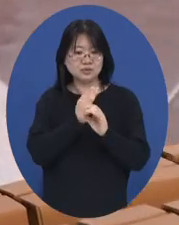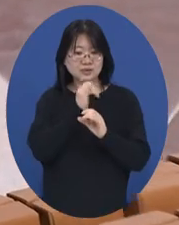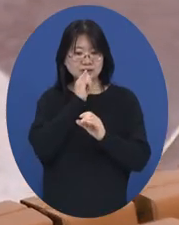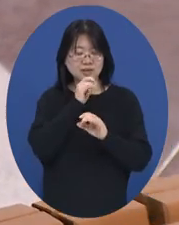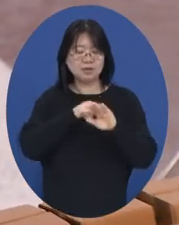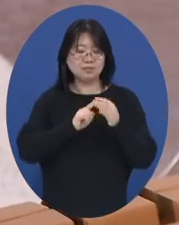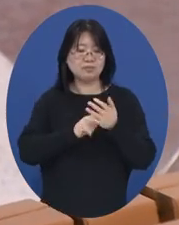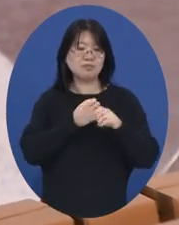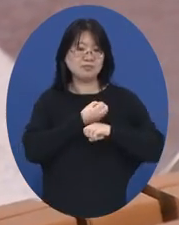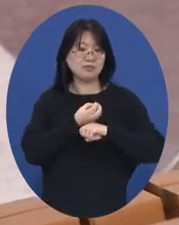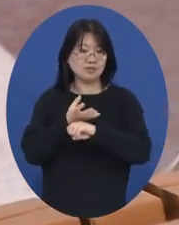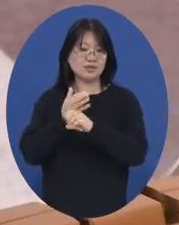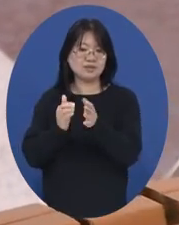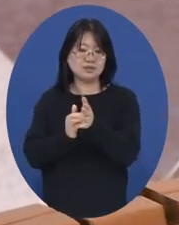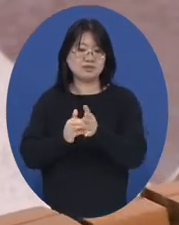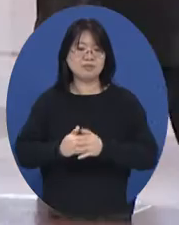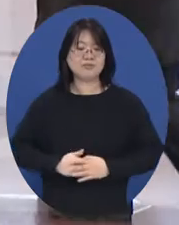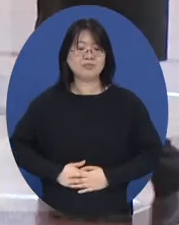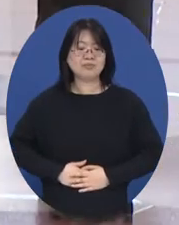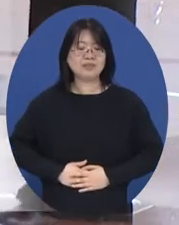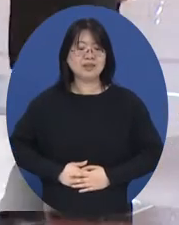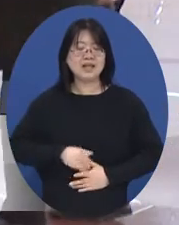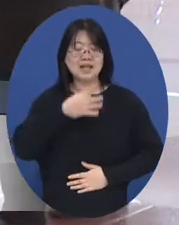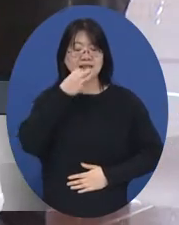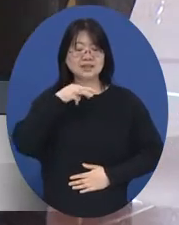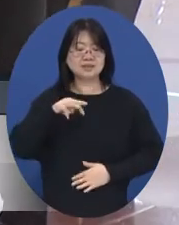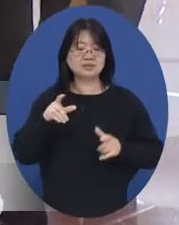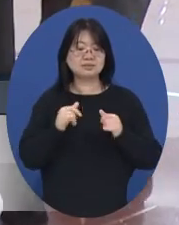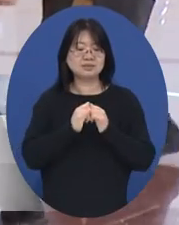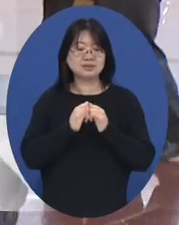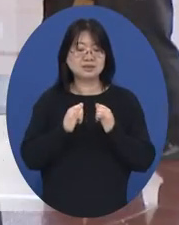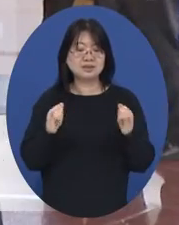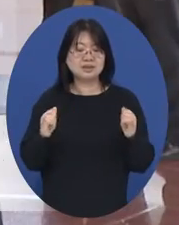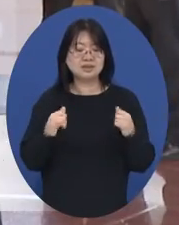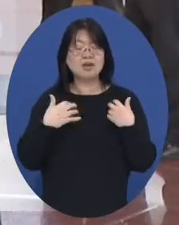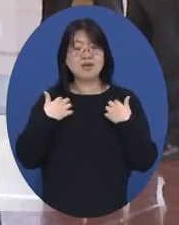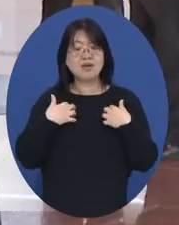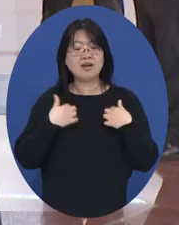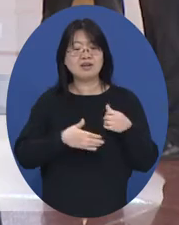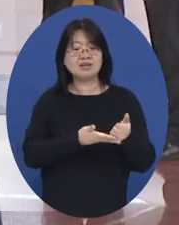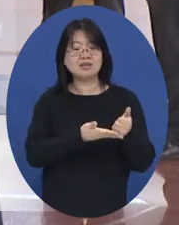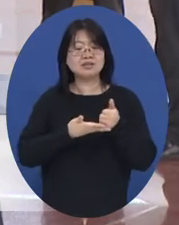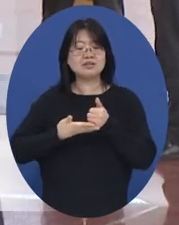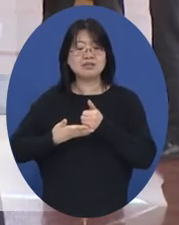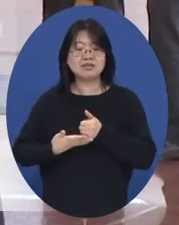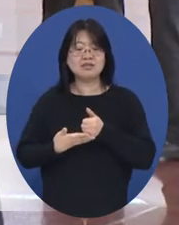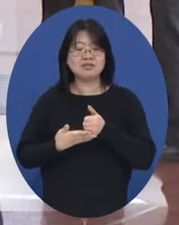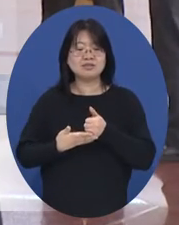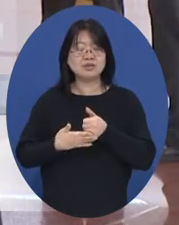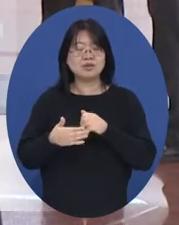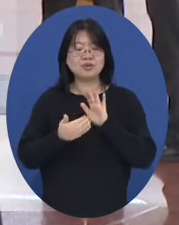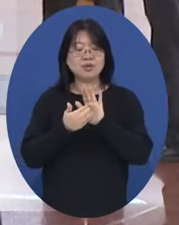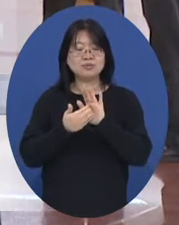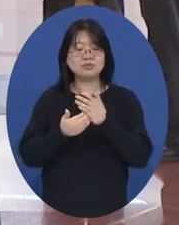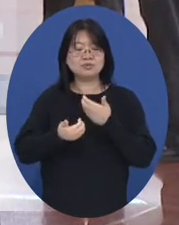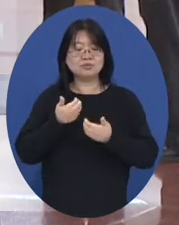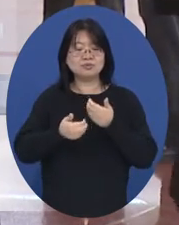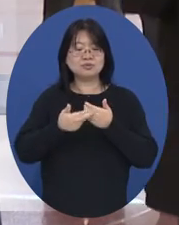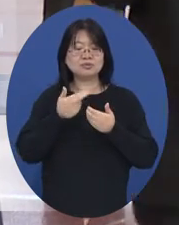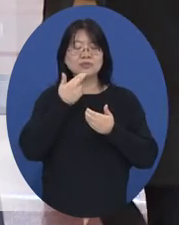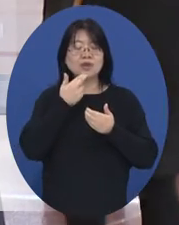농가에 응원의 마음을 전했습니다. 이천 시민들이 좀 환영 이제 거부감